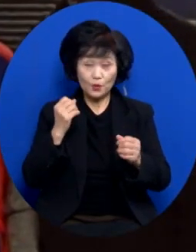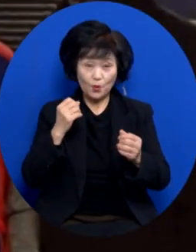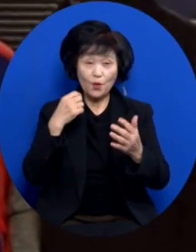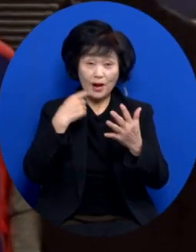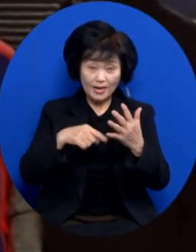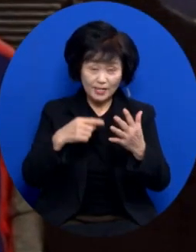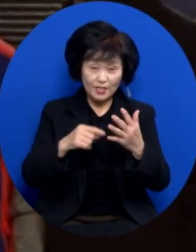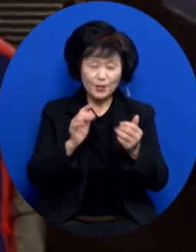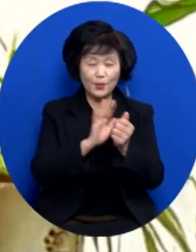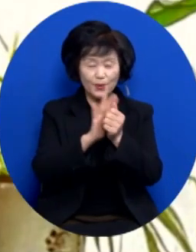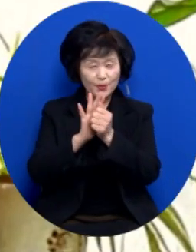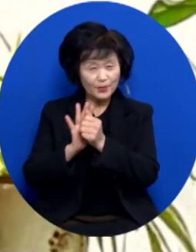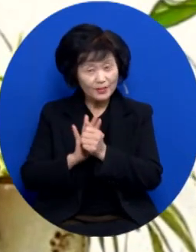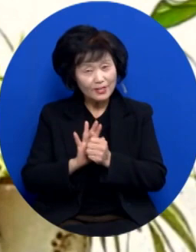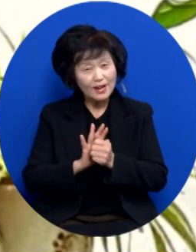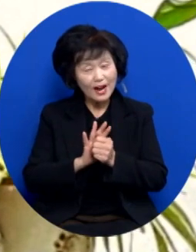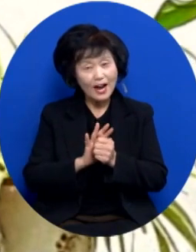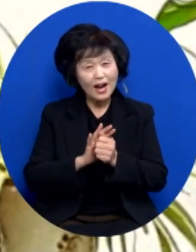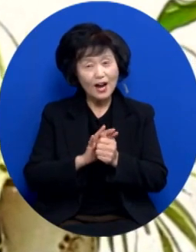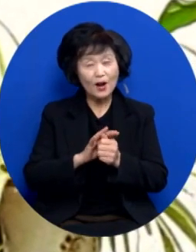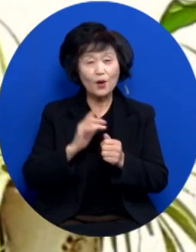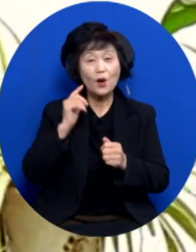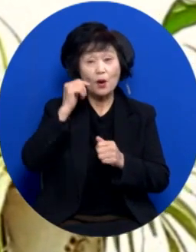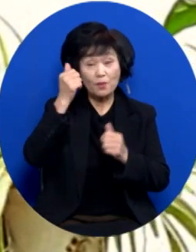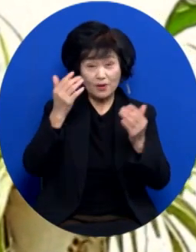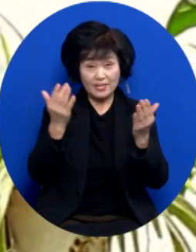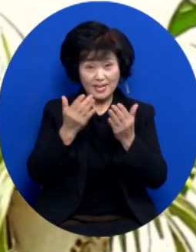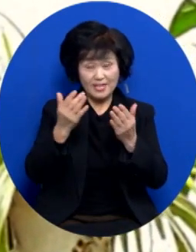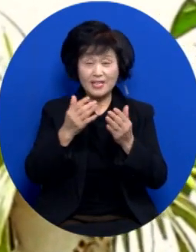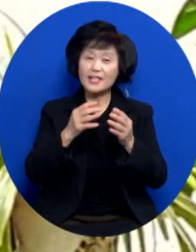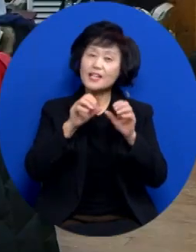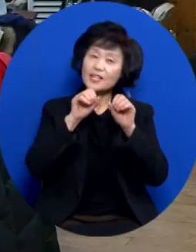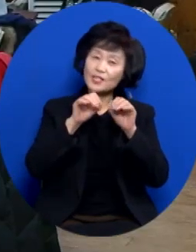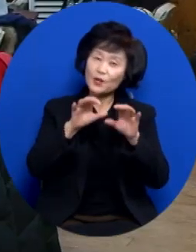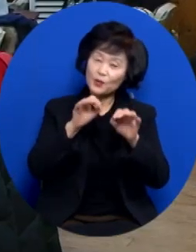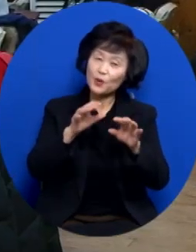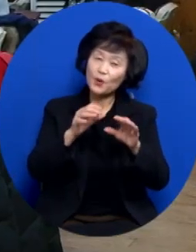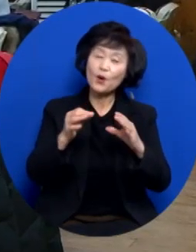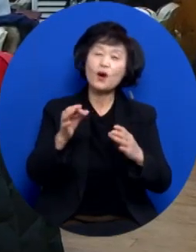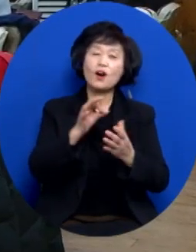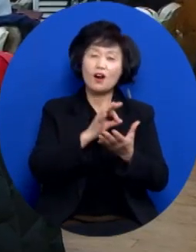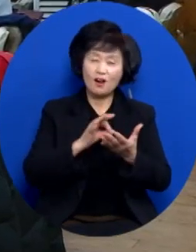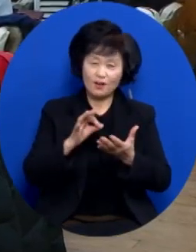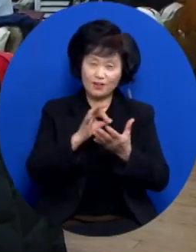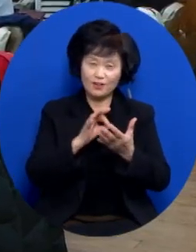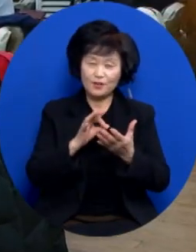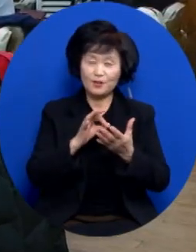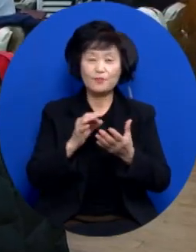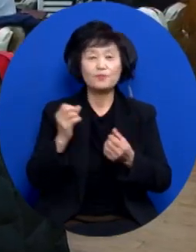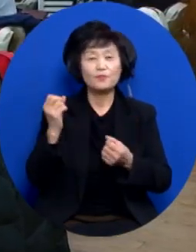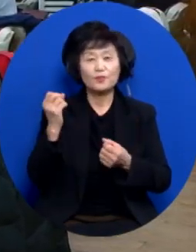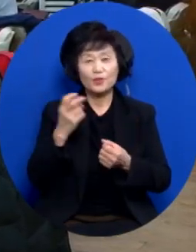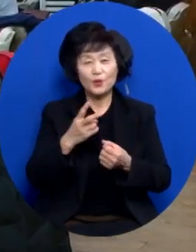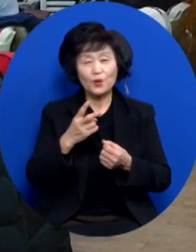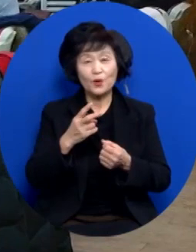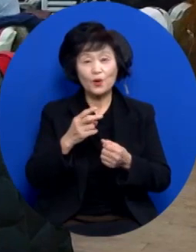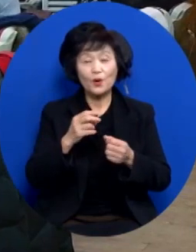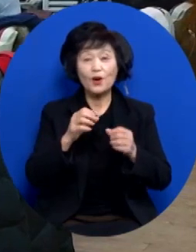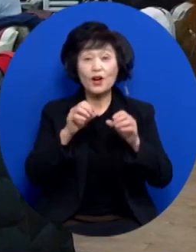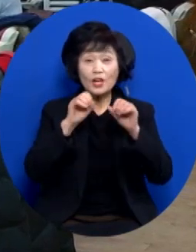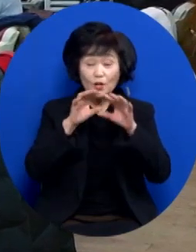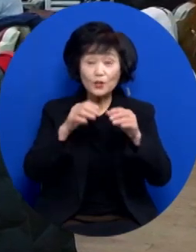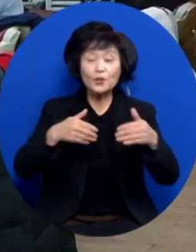또 격려도 하고 목회 전도비로 현금과 그리고 전도